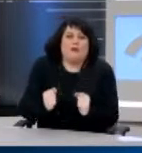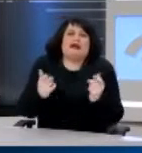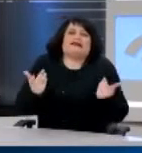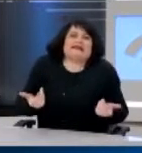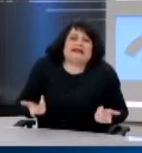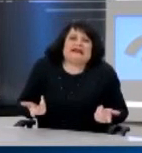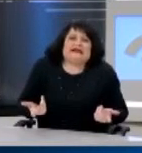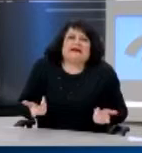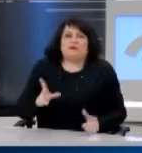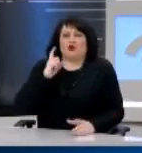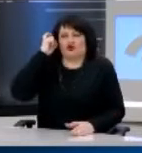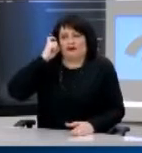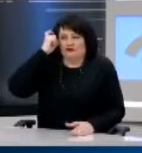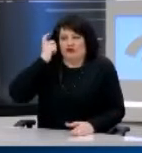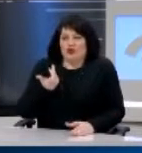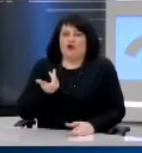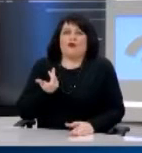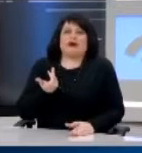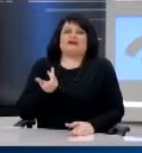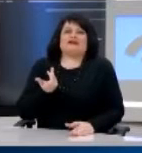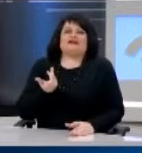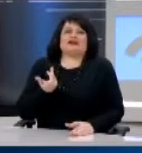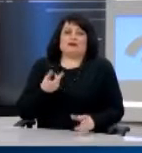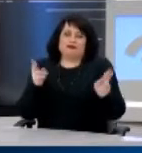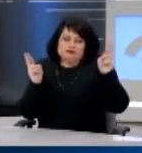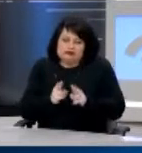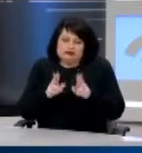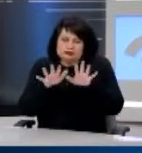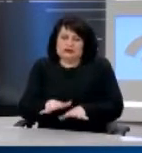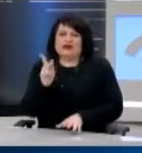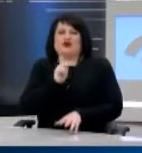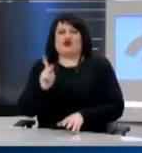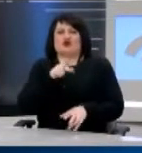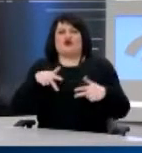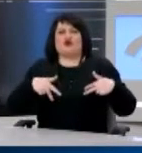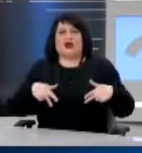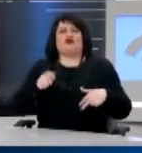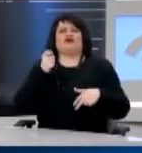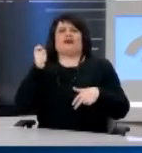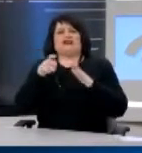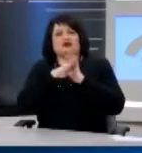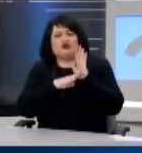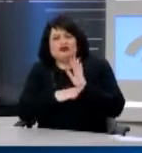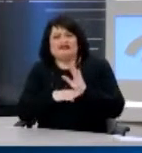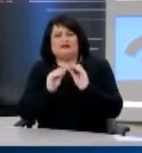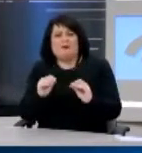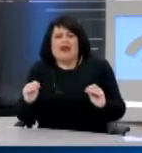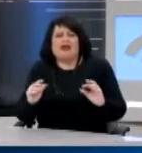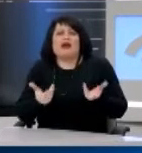πόσο οραματιζόμαστε τη μείωση της ανεργίας, το κοινωνικό κράτος, την παιδεία, το ασφαλιστικό σύστημα.